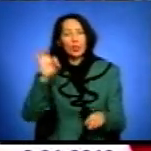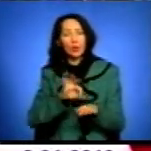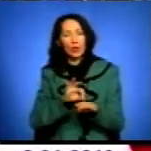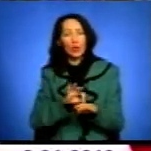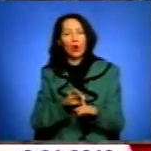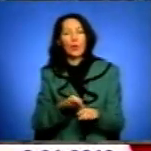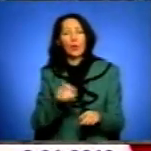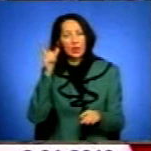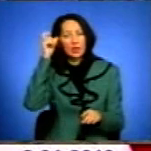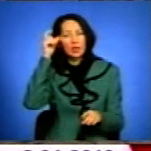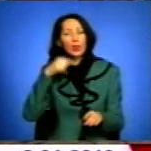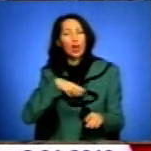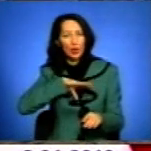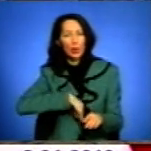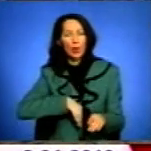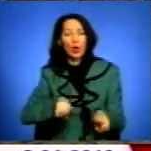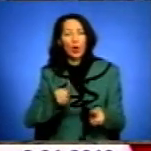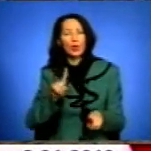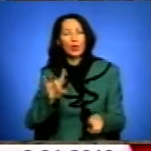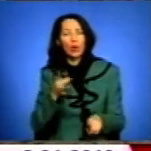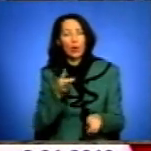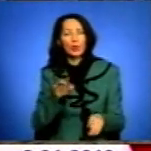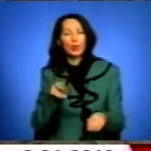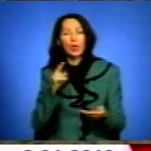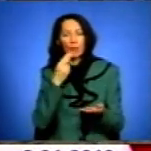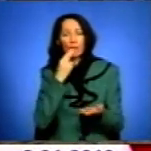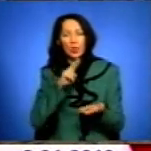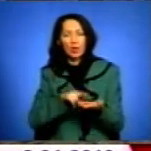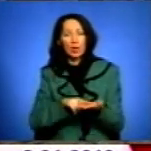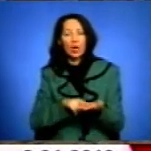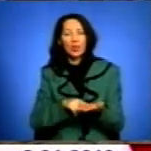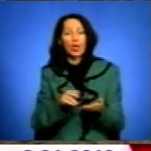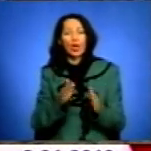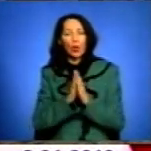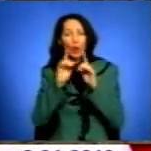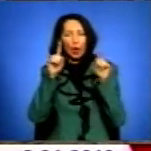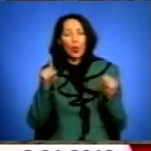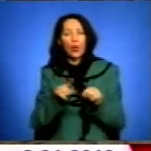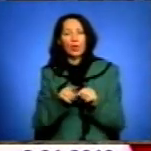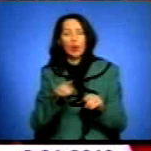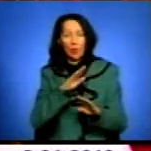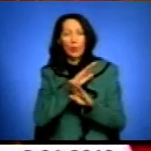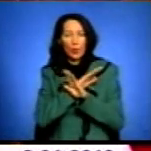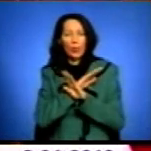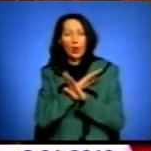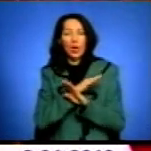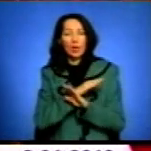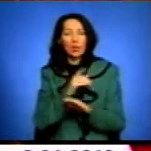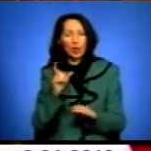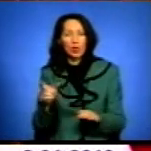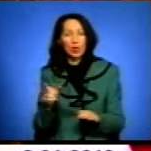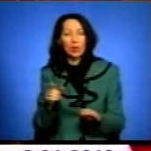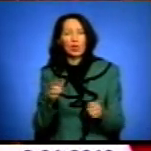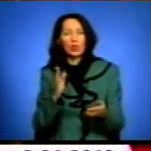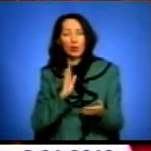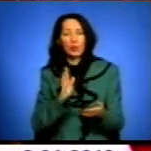одержимим злими духами. А одного разу при прикладанні до ікони померлого сталося диво воскресіння. До ікони прибігають люди з